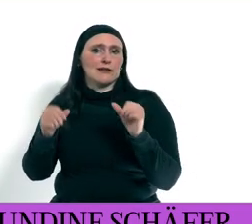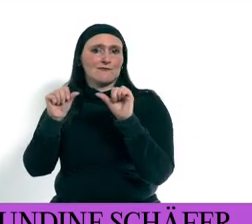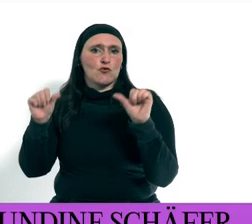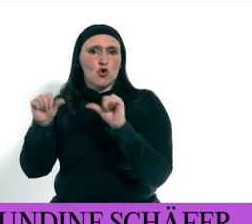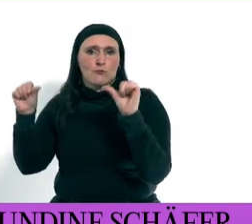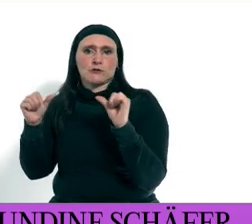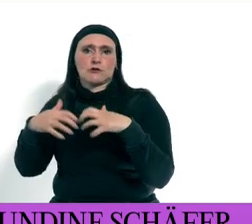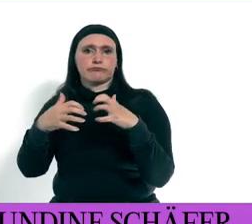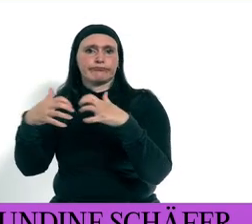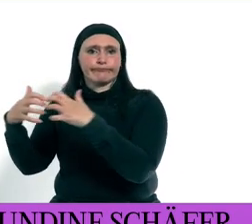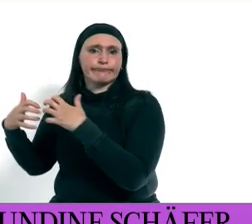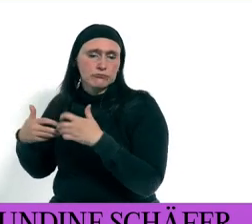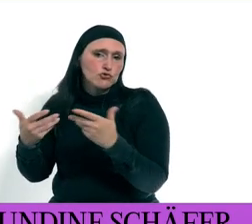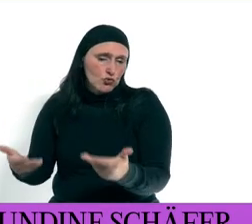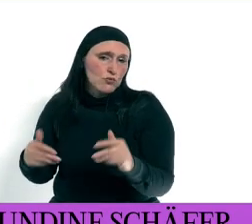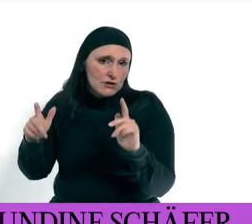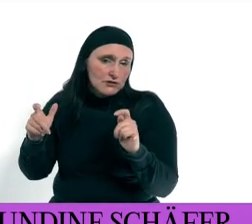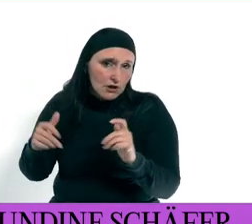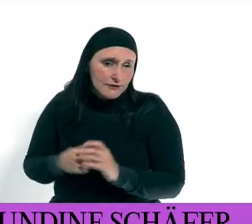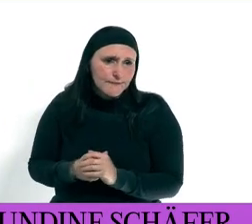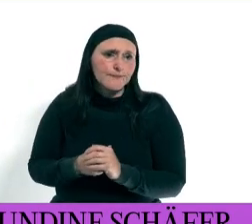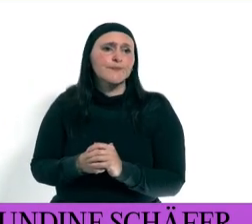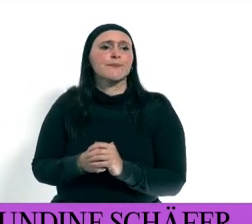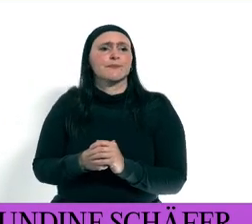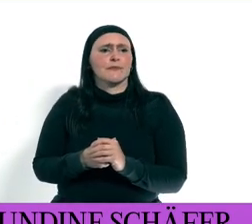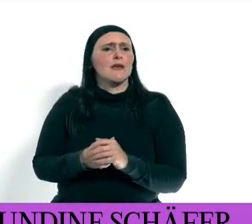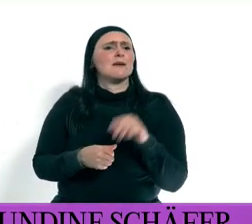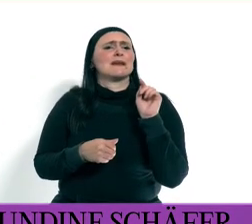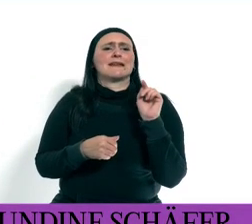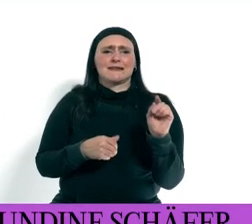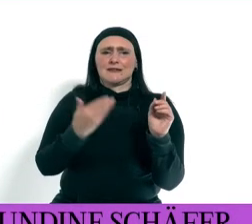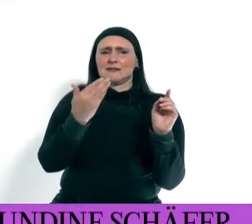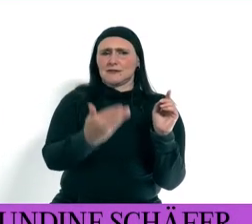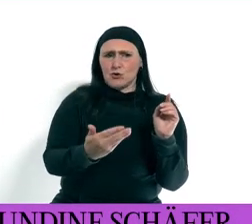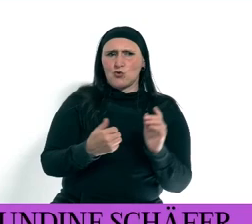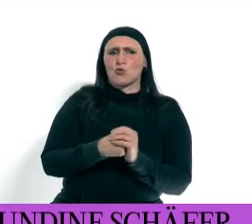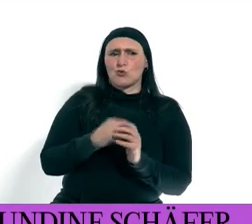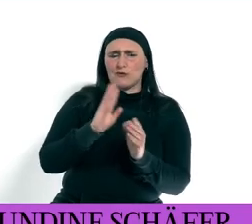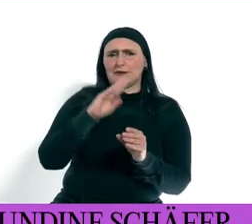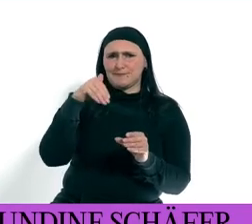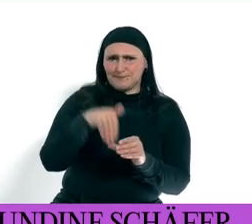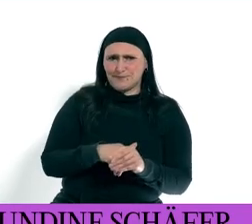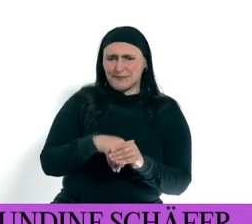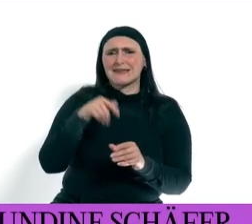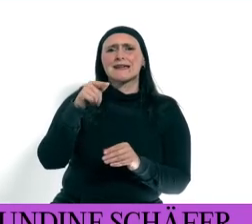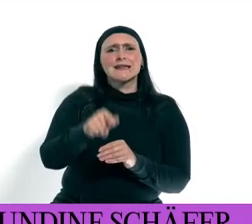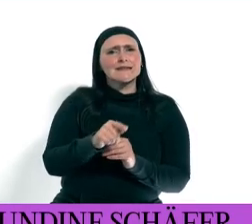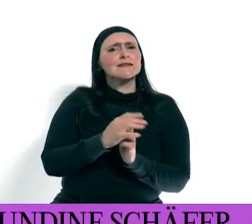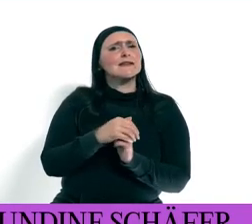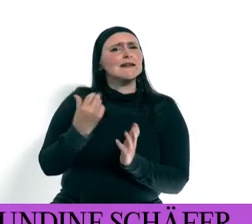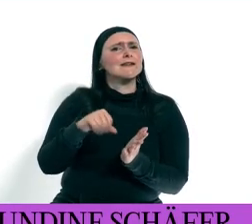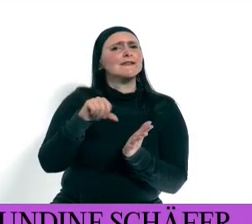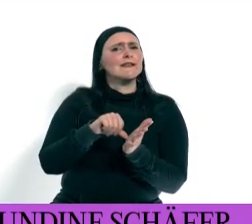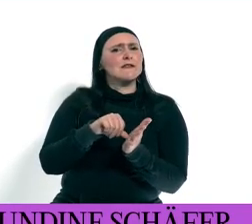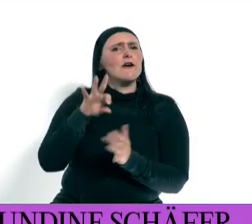And it's actually, I mean, it's in your name, it's the Center for Art and Urbanism. So, euer Name